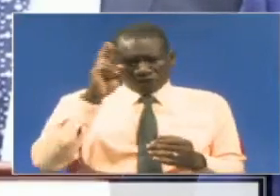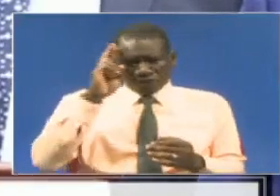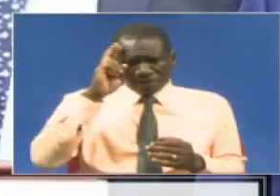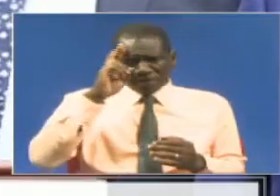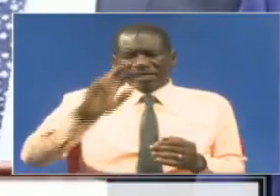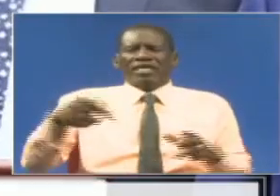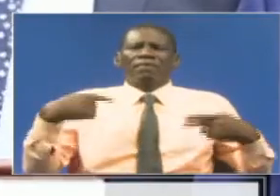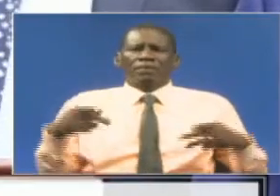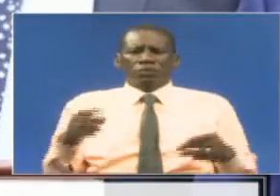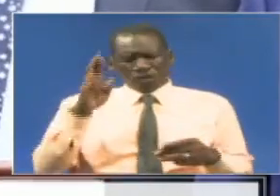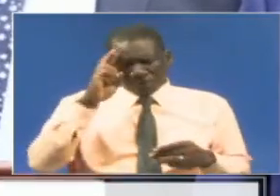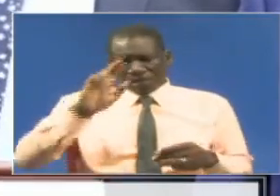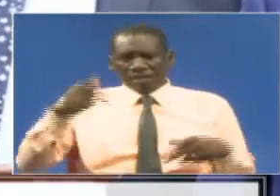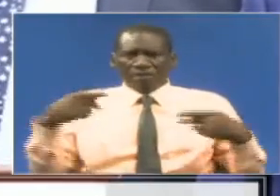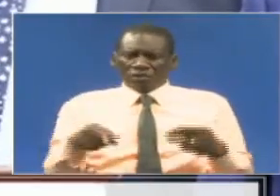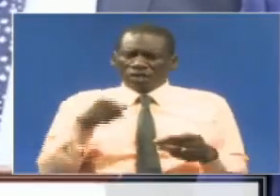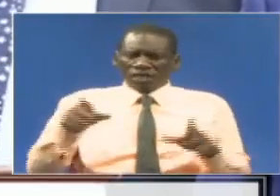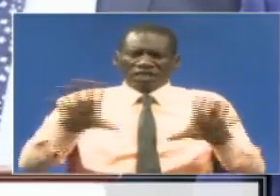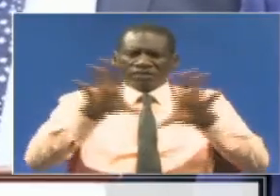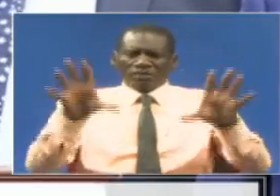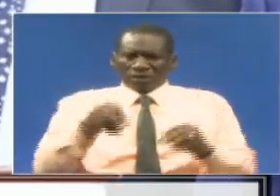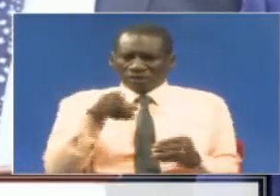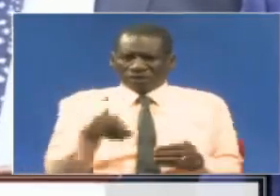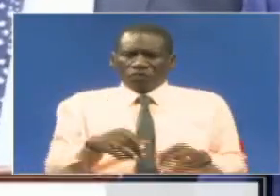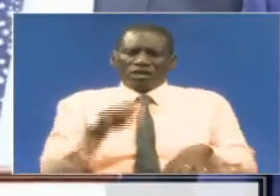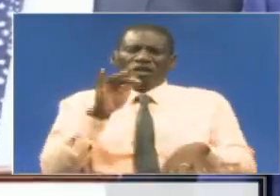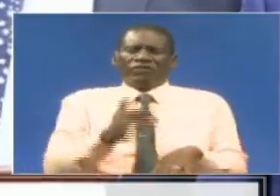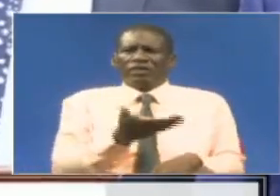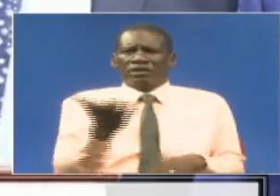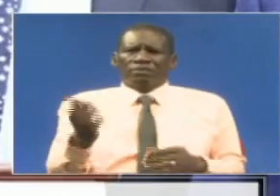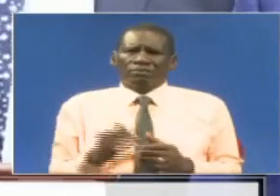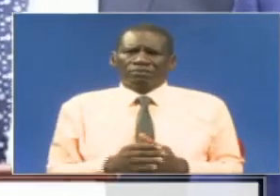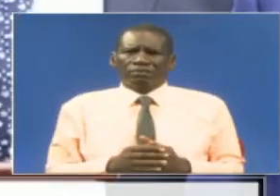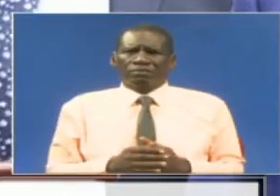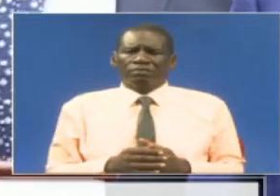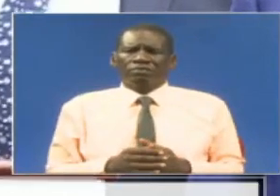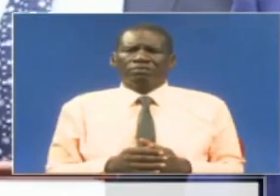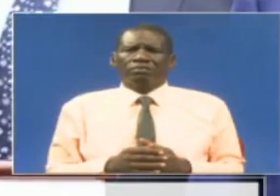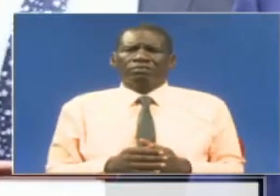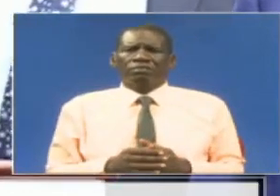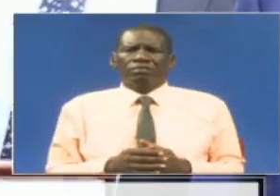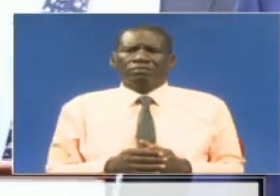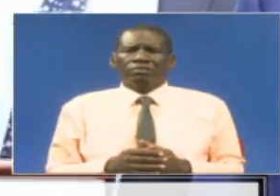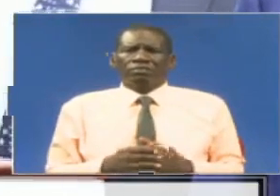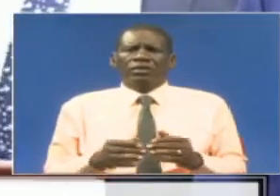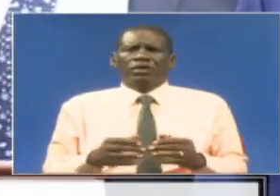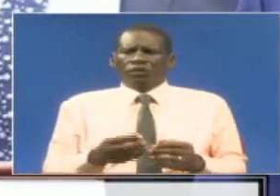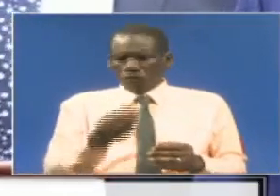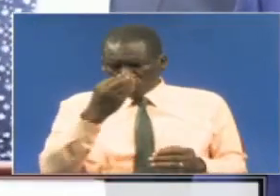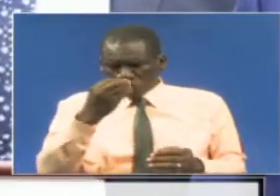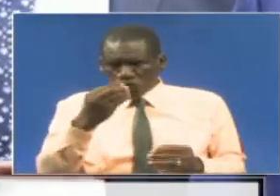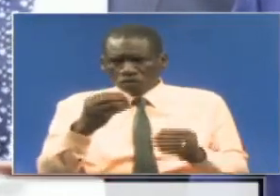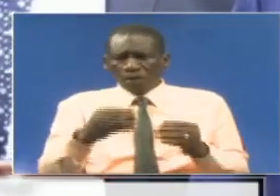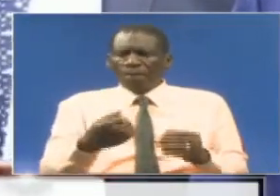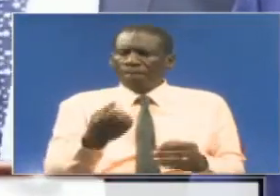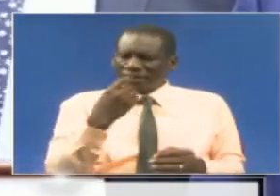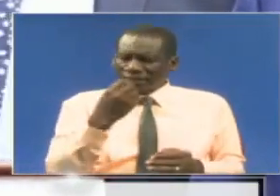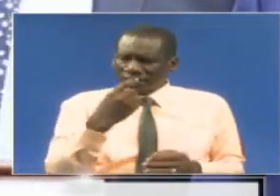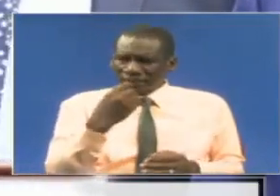Kenyans, this budget will hurt them where it matters most. Food,